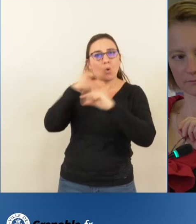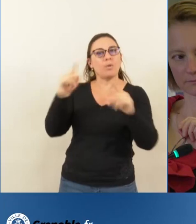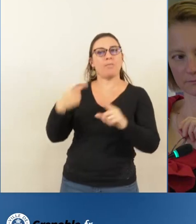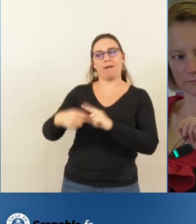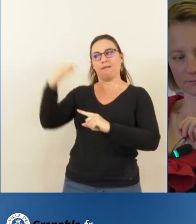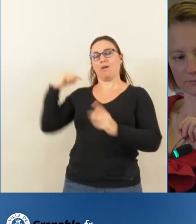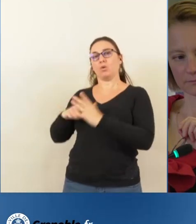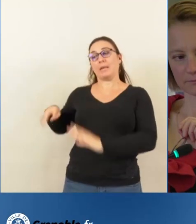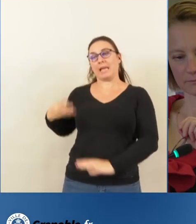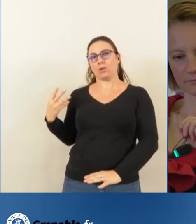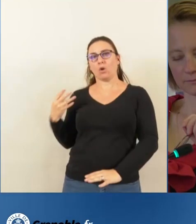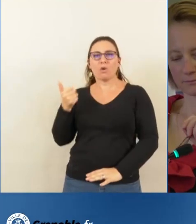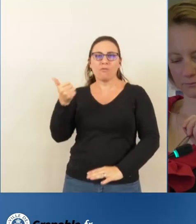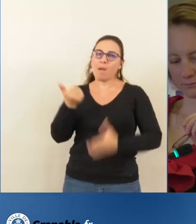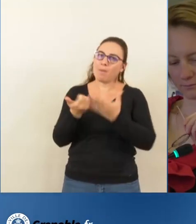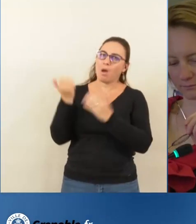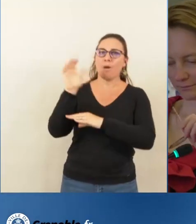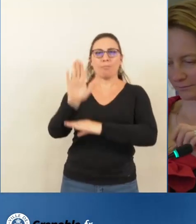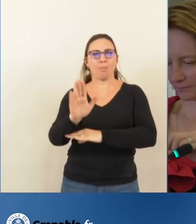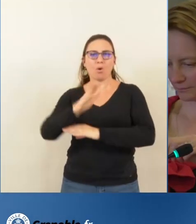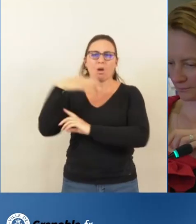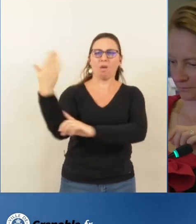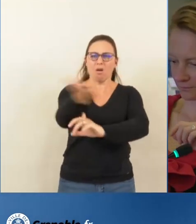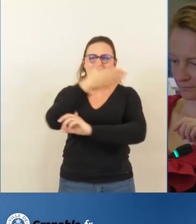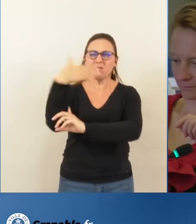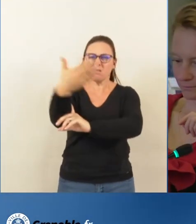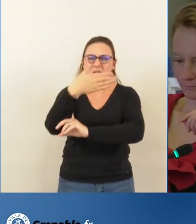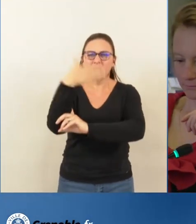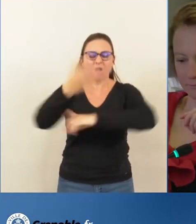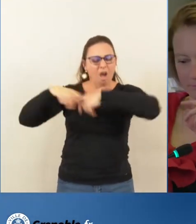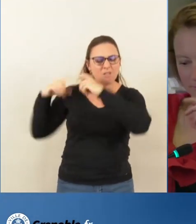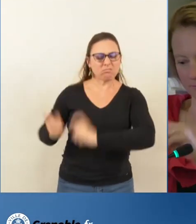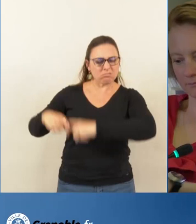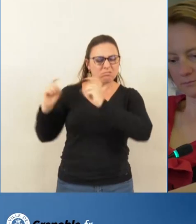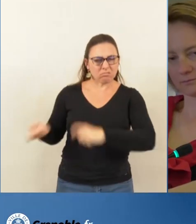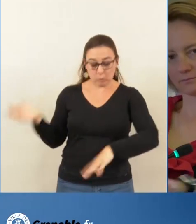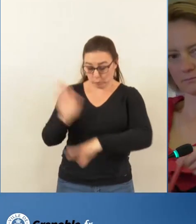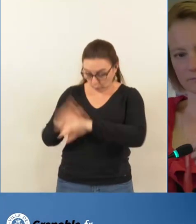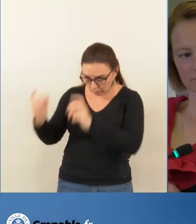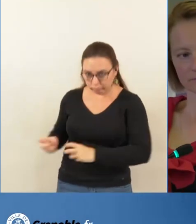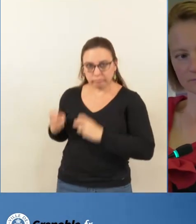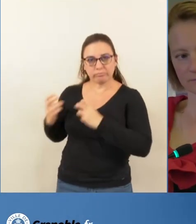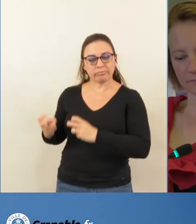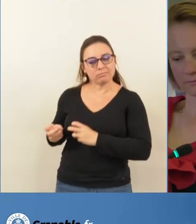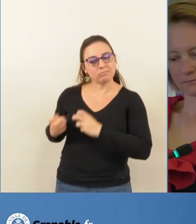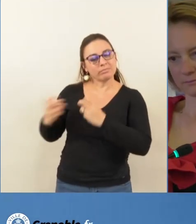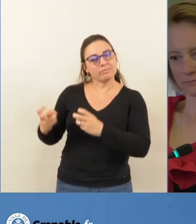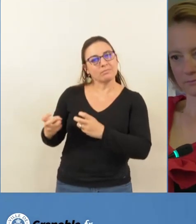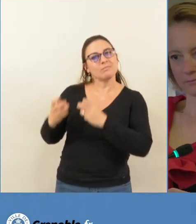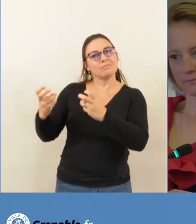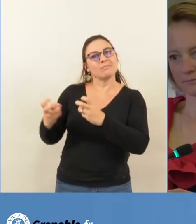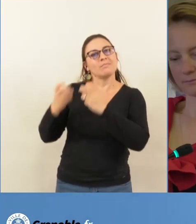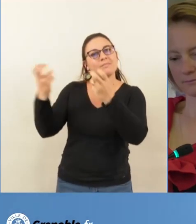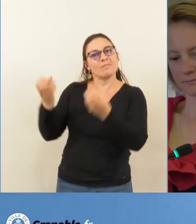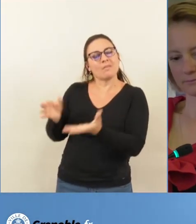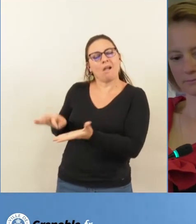2014 c'était une de vos propositions et un fer de lance que de les avoir réduites et bien elles ont augmenté petit à petit insidieusement et